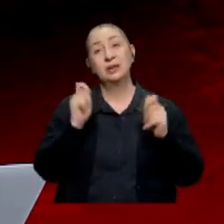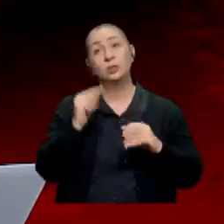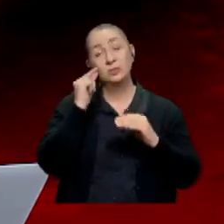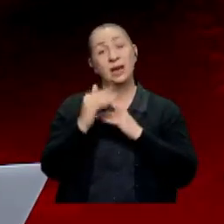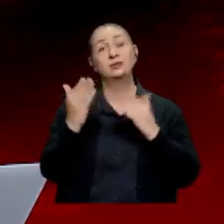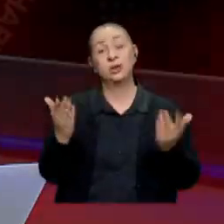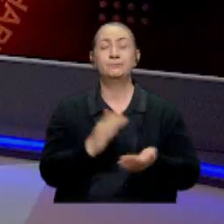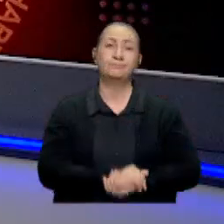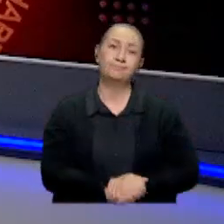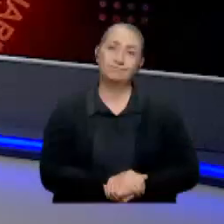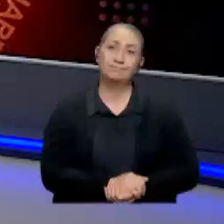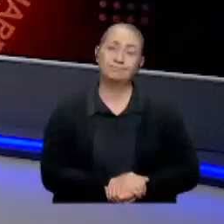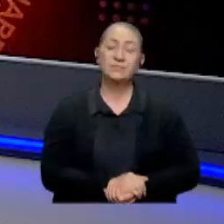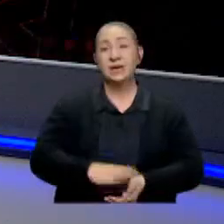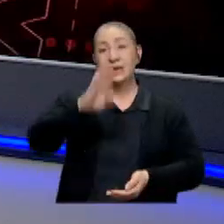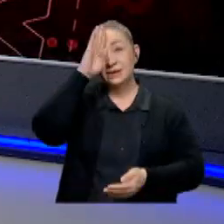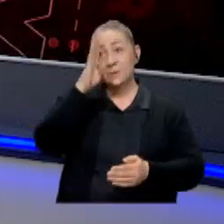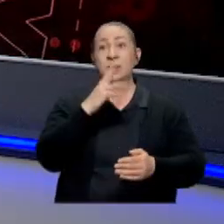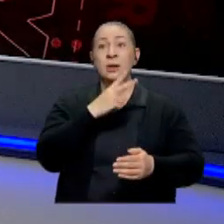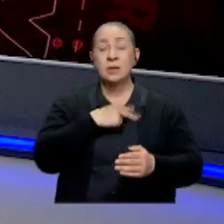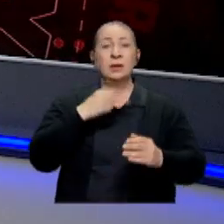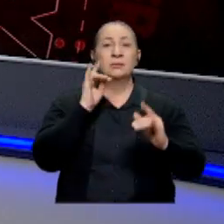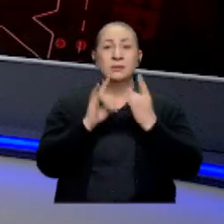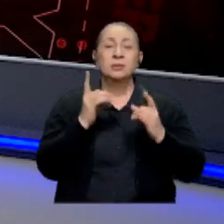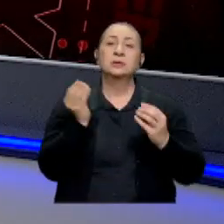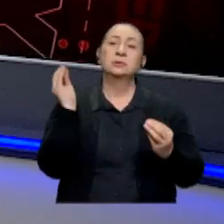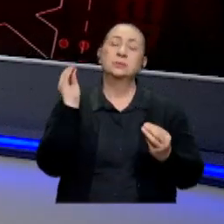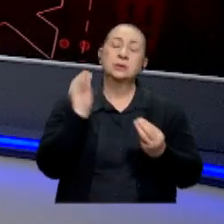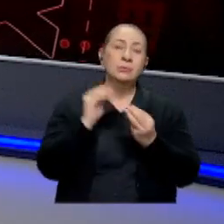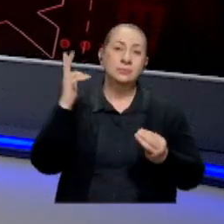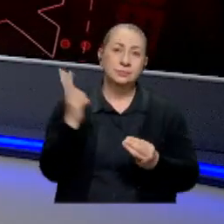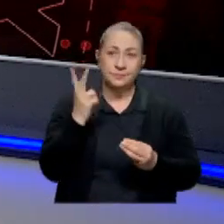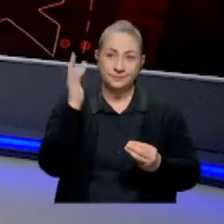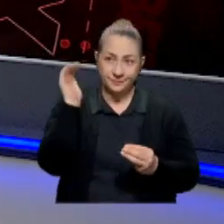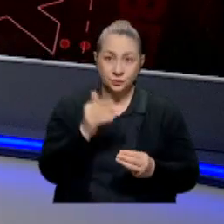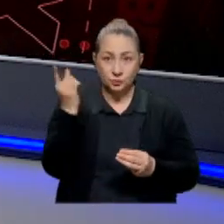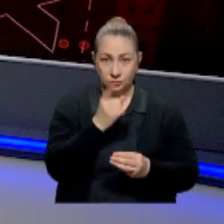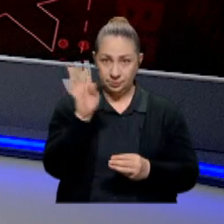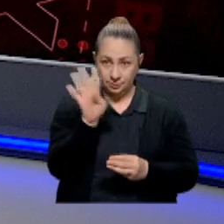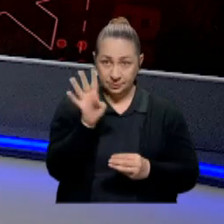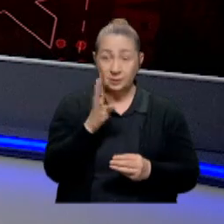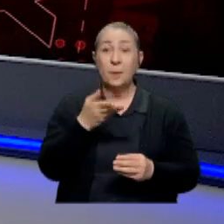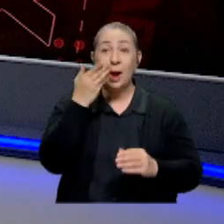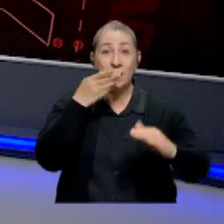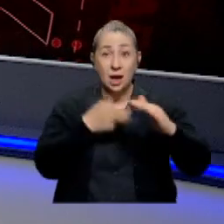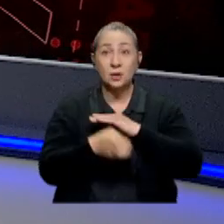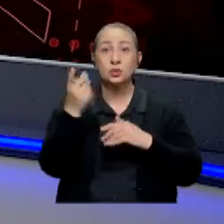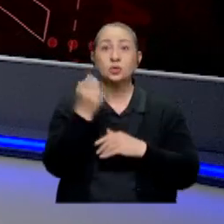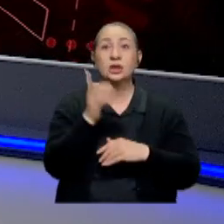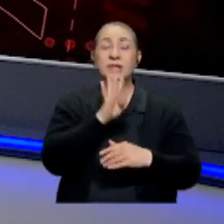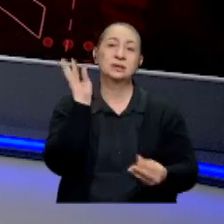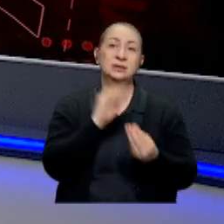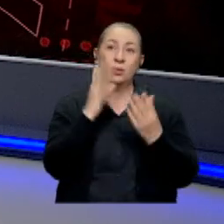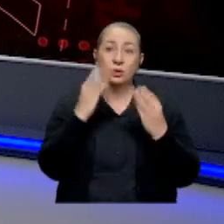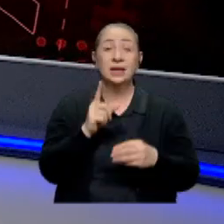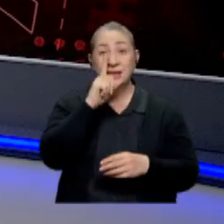milletçe. İstanbul'da toplu ulaşıma cep yakan bir zam oranı gelmişti %40. Marmaray'da %40